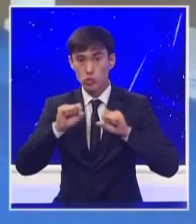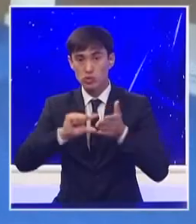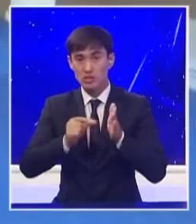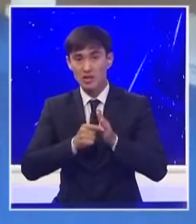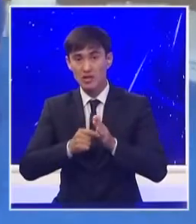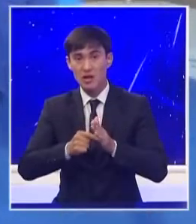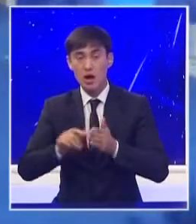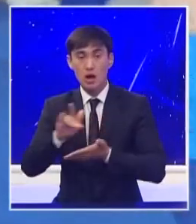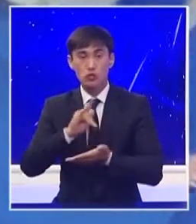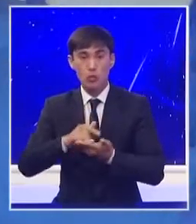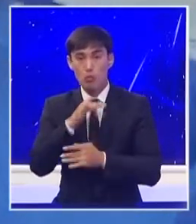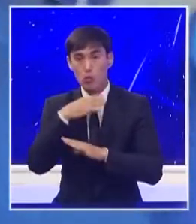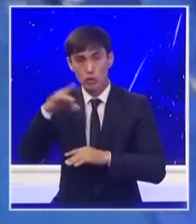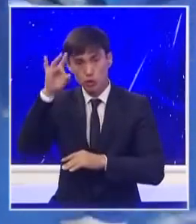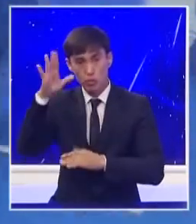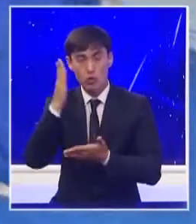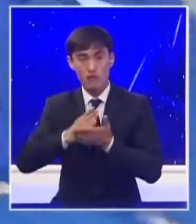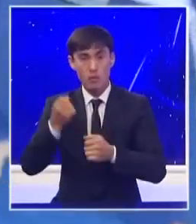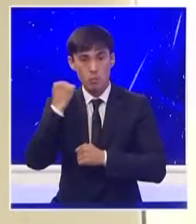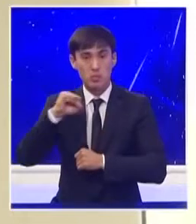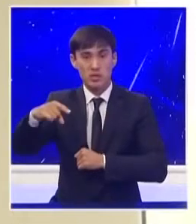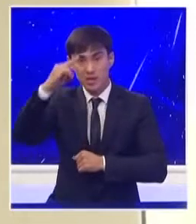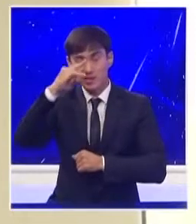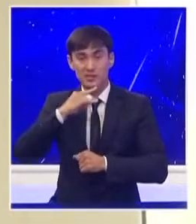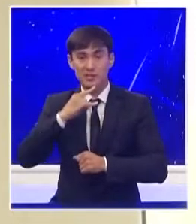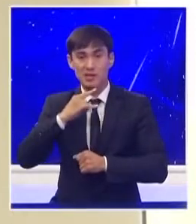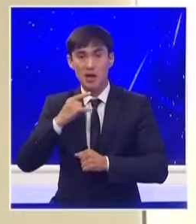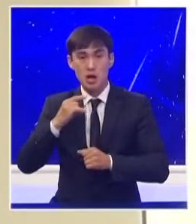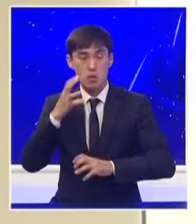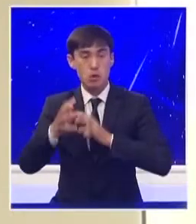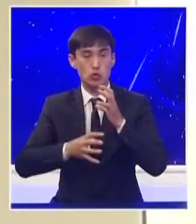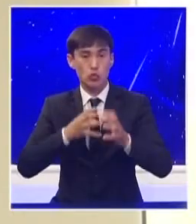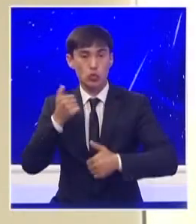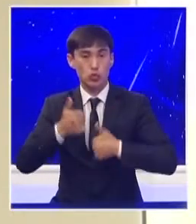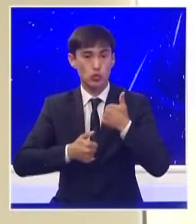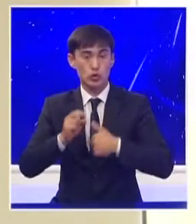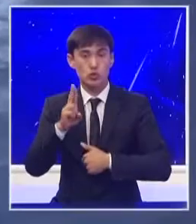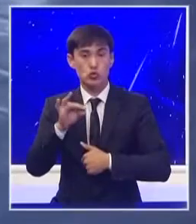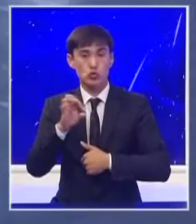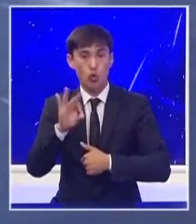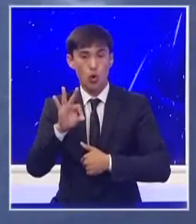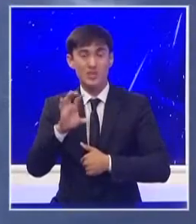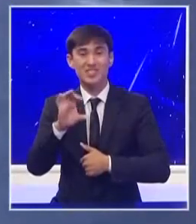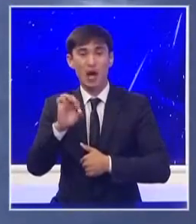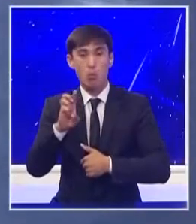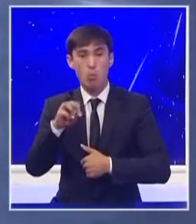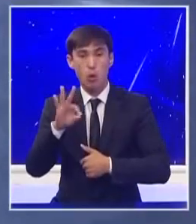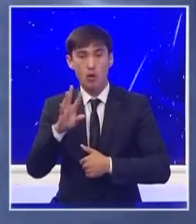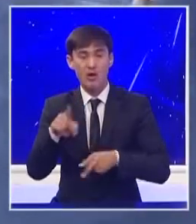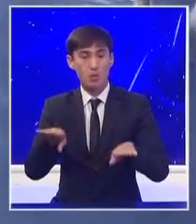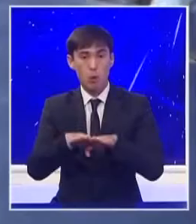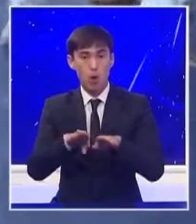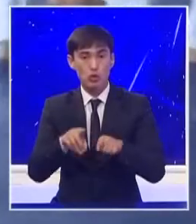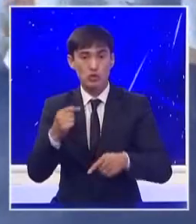типографии воспитано немало чемпионов и призеров Казахстана и престижных международных турниров по дзюдо и самбо. Эти два вида спорта очень схожи